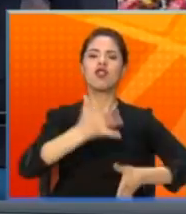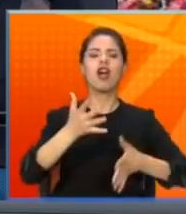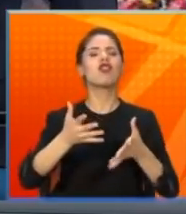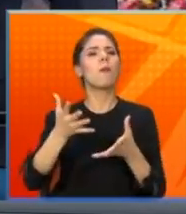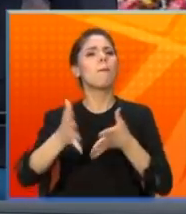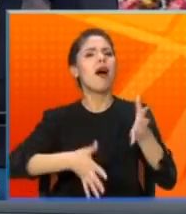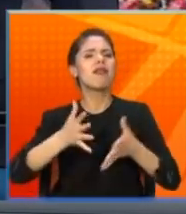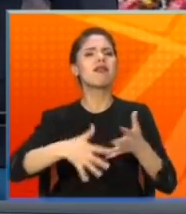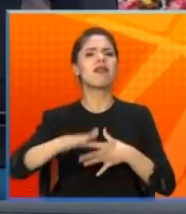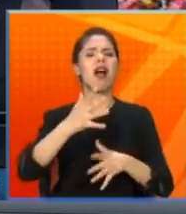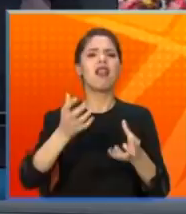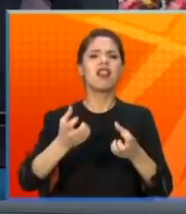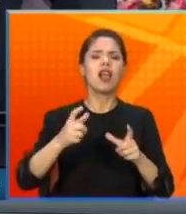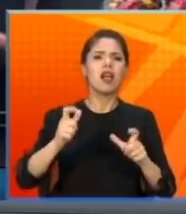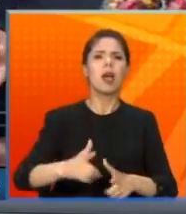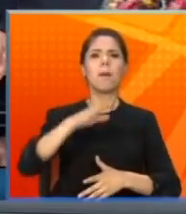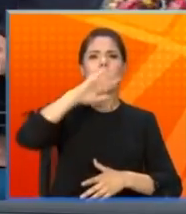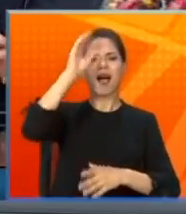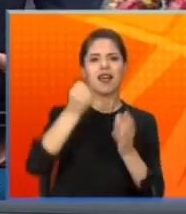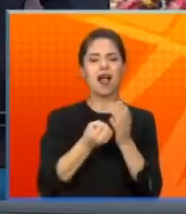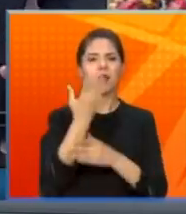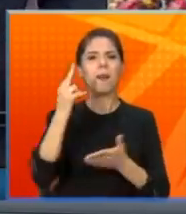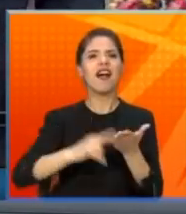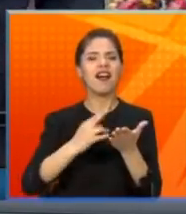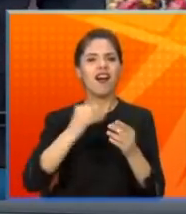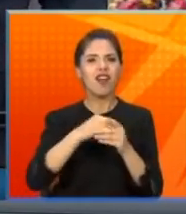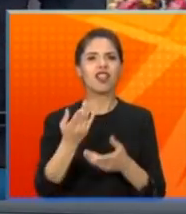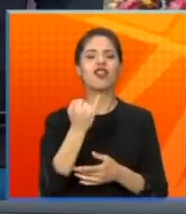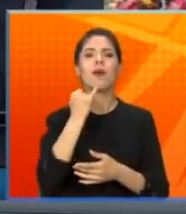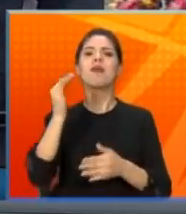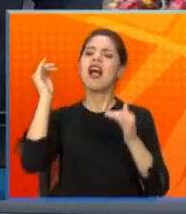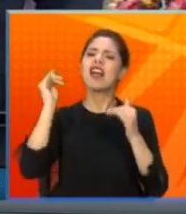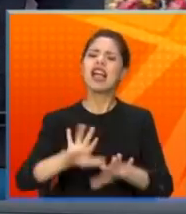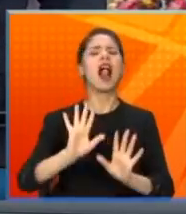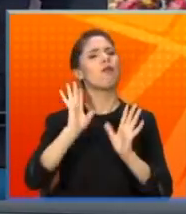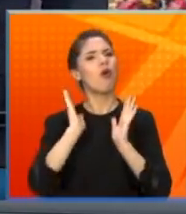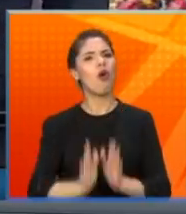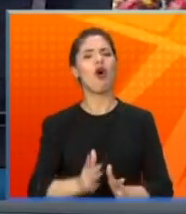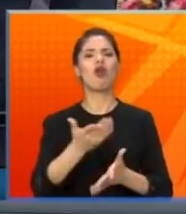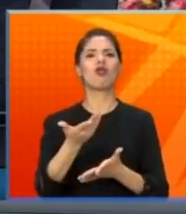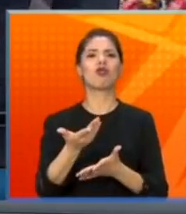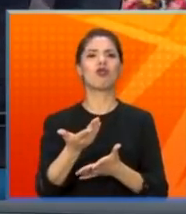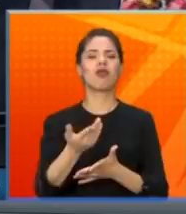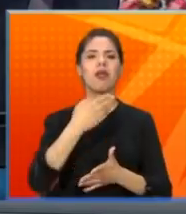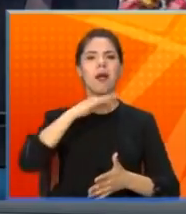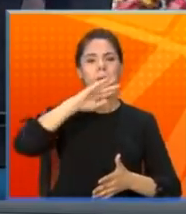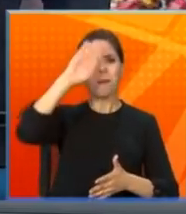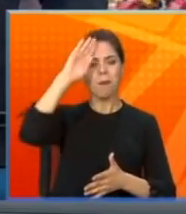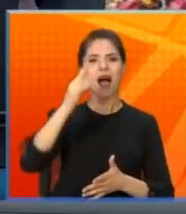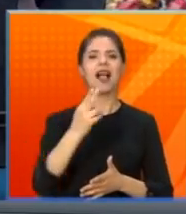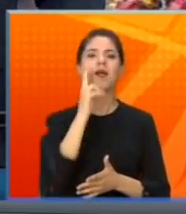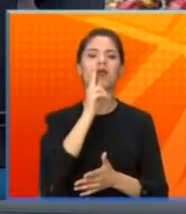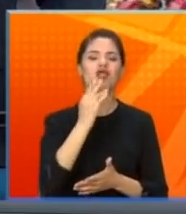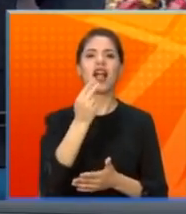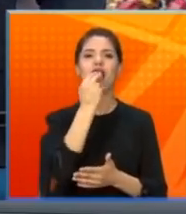çarşıları pazarları bayram sabahı yapılacak kahvaltı için Sonra misafir gelmeyecek olsa da bu umarız bayramın